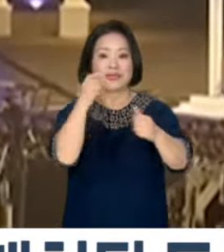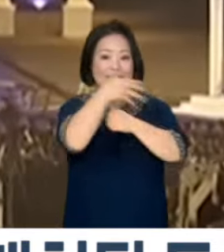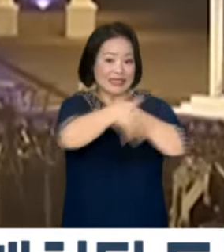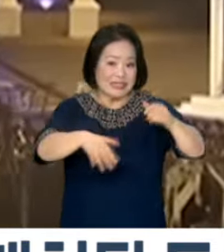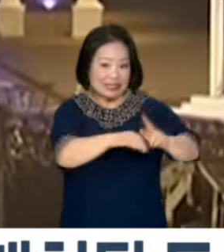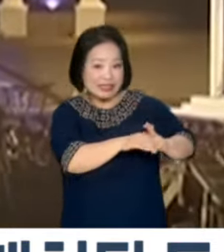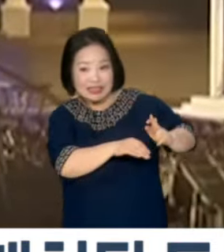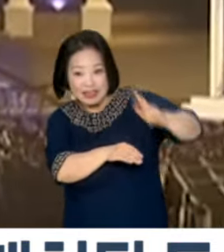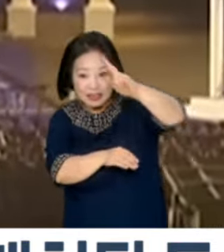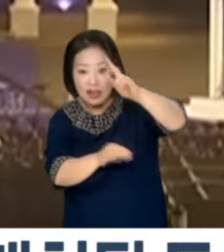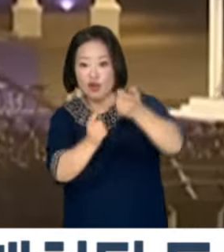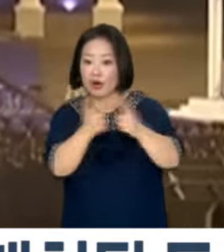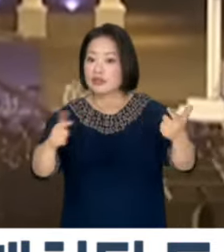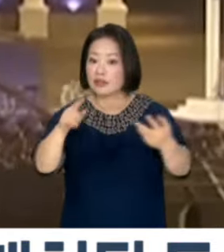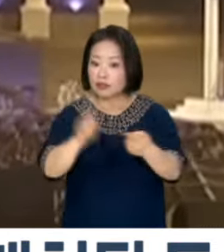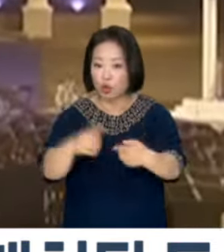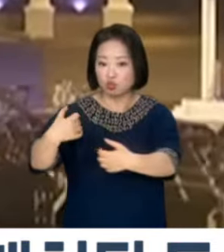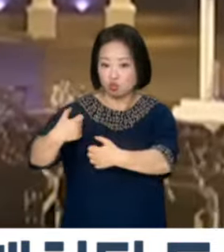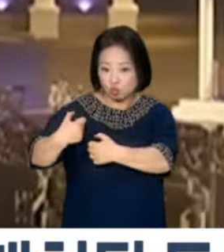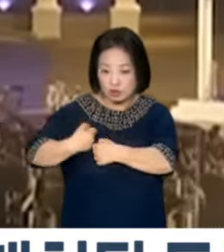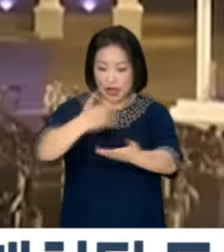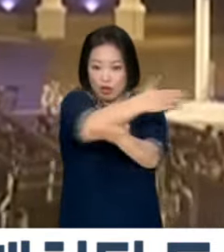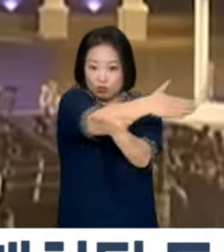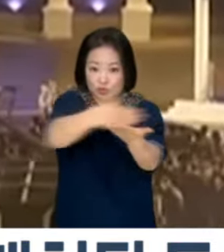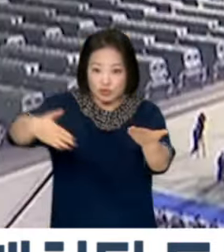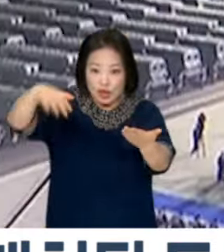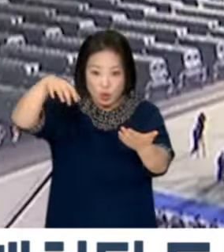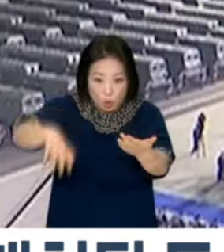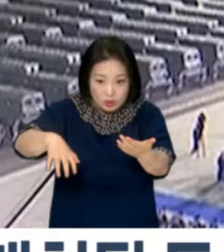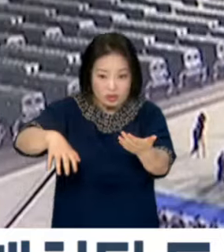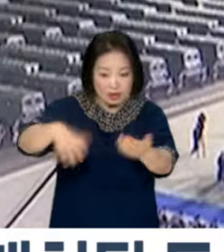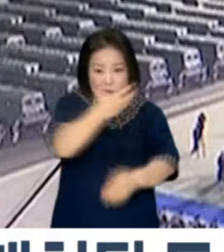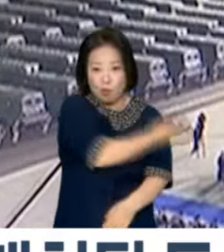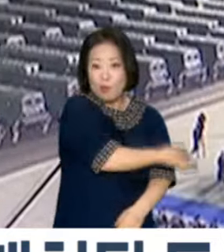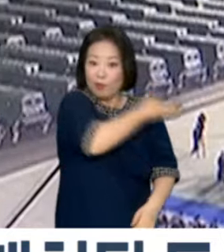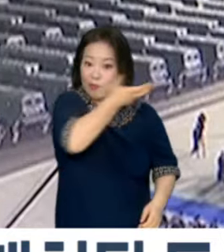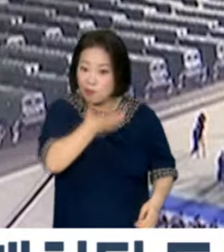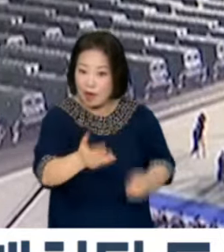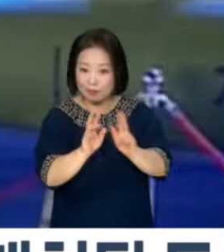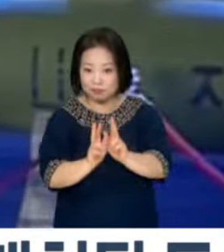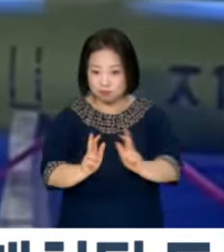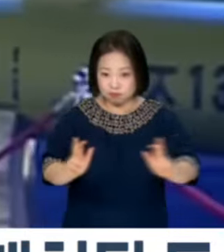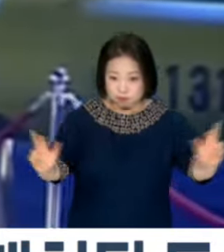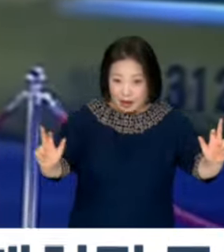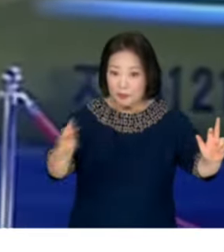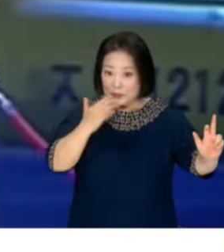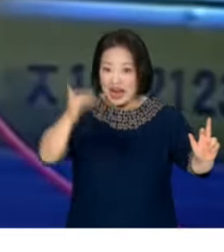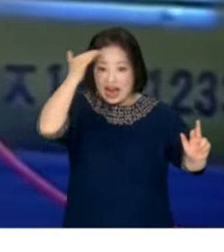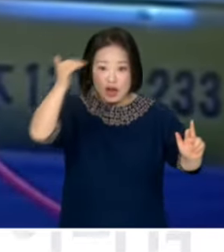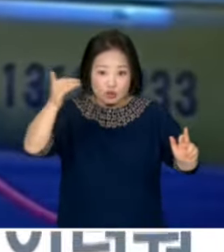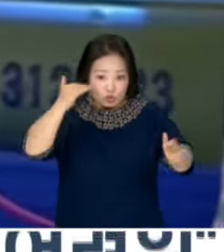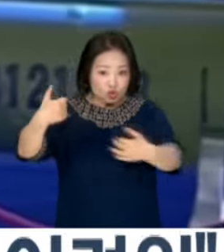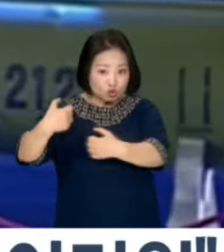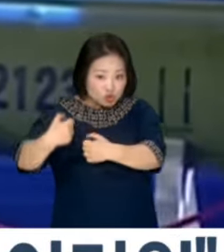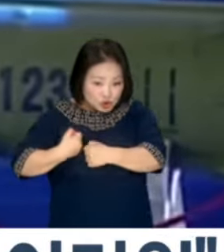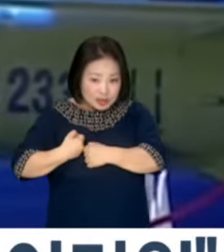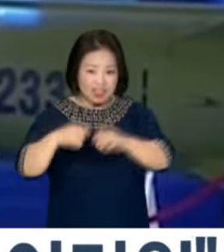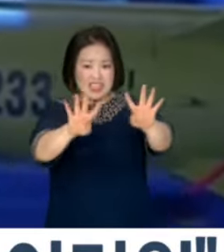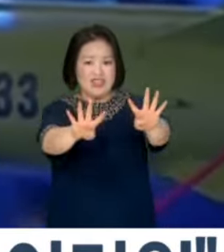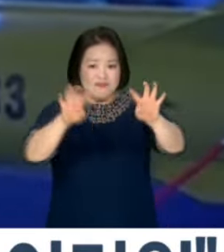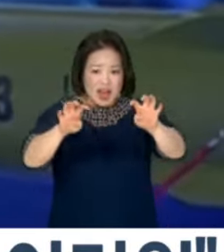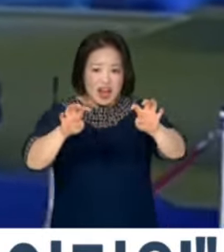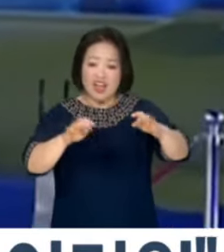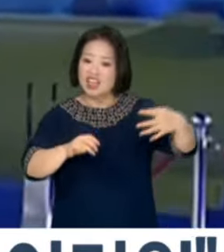건설을 언급한 것으로 보아 군사분계선 일대 부대에 배치될 것으로 보입니다. 우리 군은 1000발을 동시에 쏘는